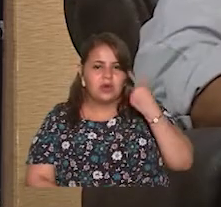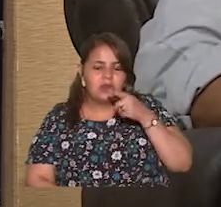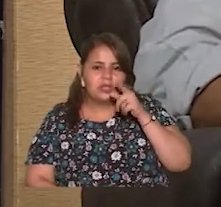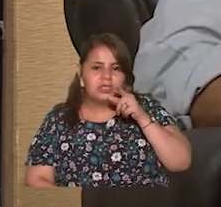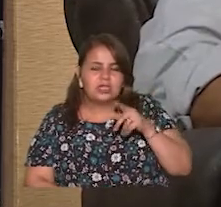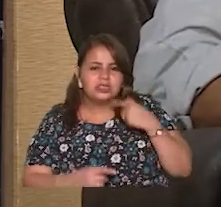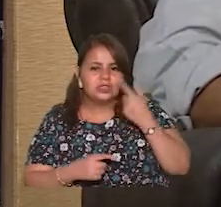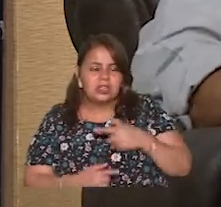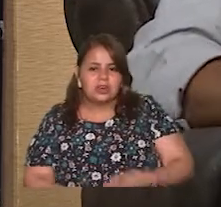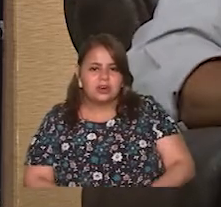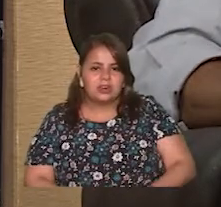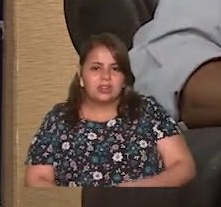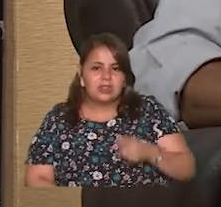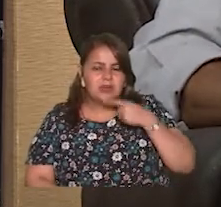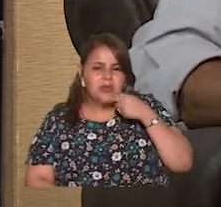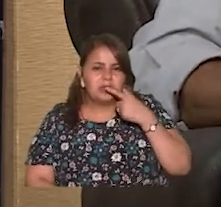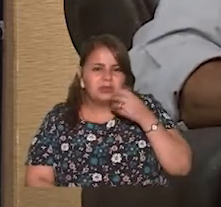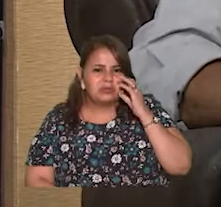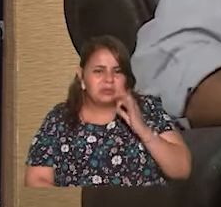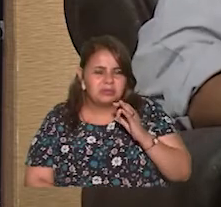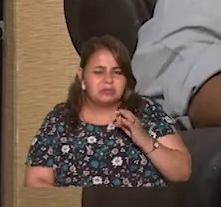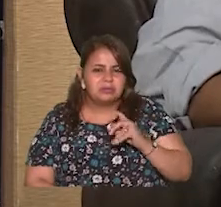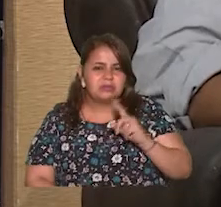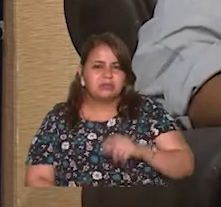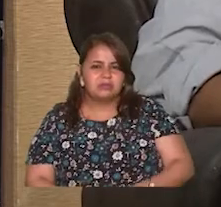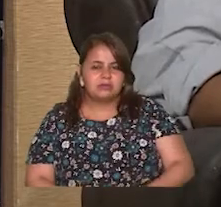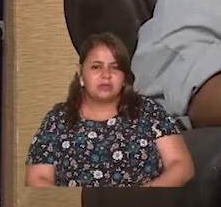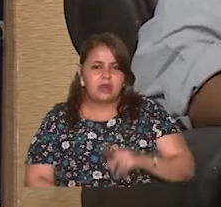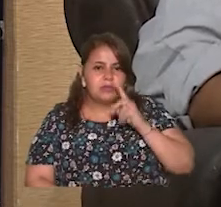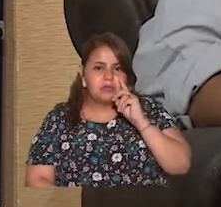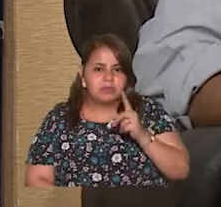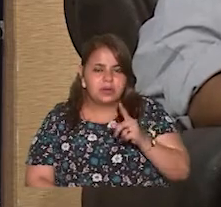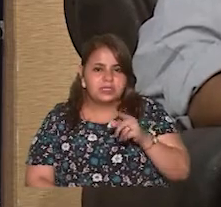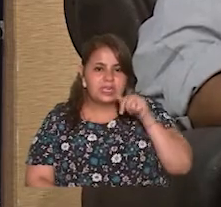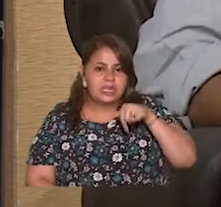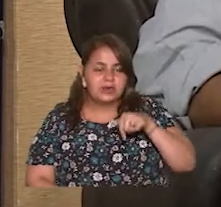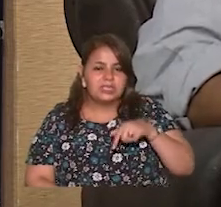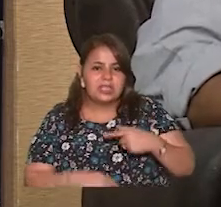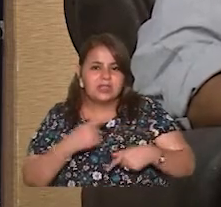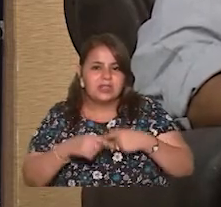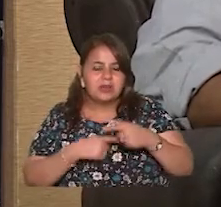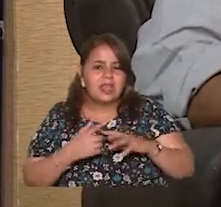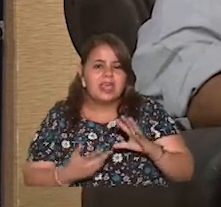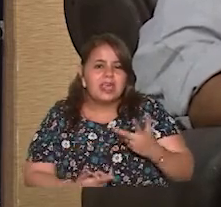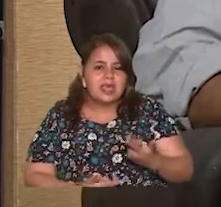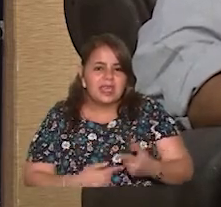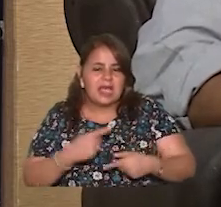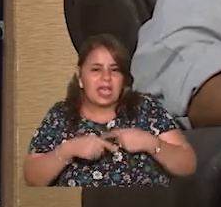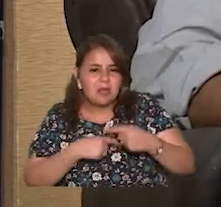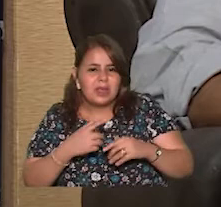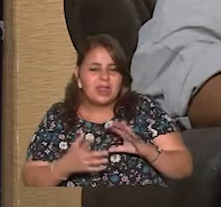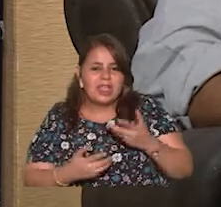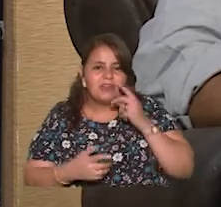تحسي ان هي ليست باقية خالص. صحيح. إنما الحاجة اللي هتبقى هي أفتكر إنه الشخص